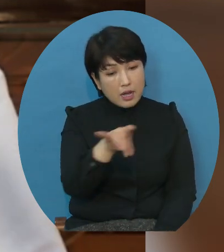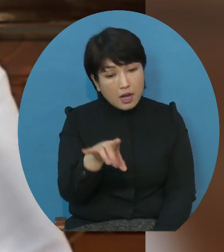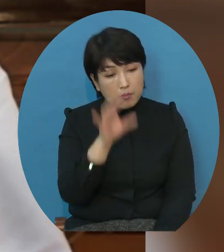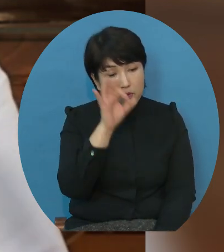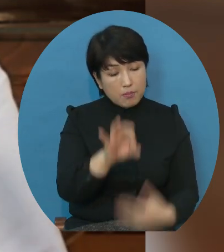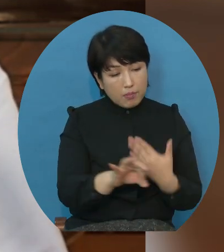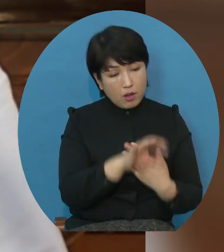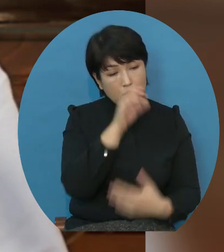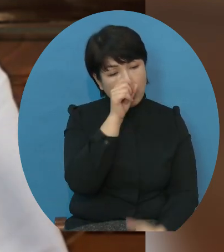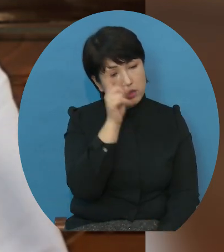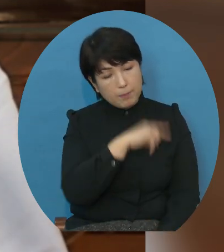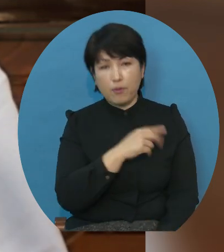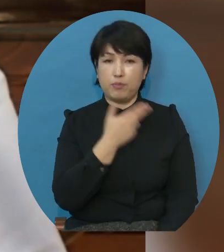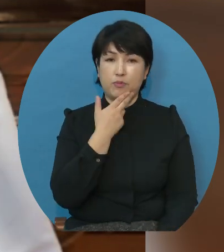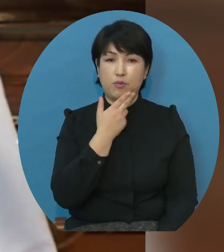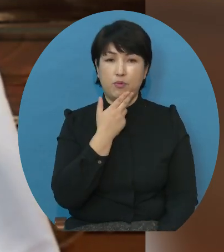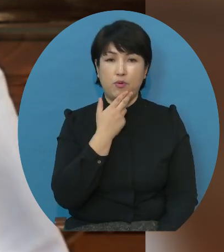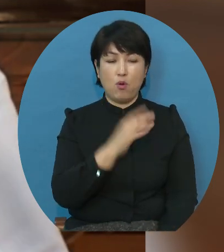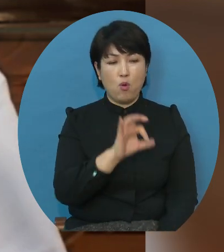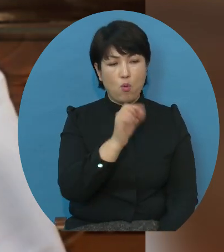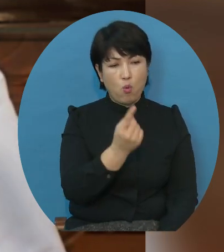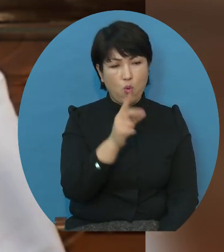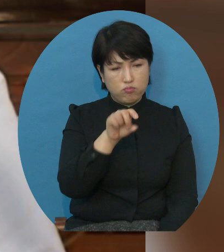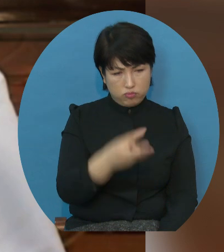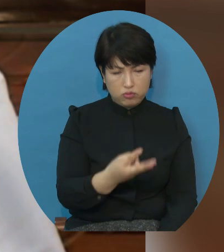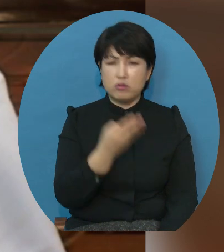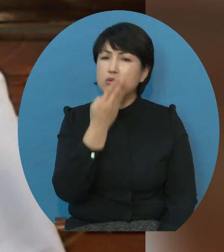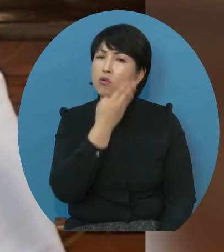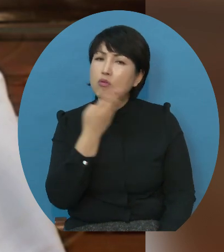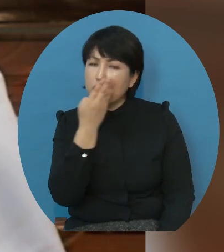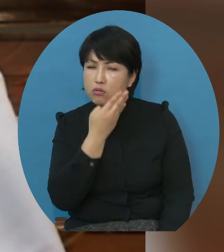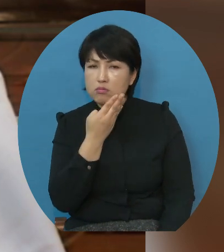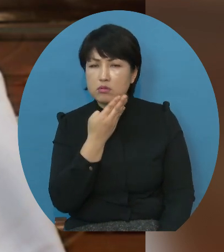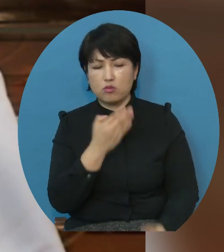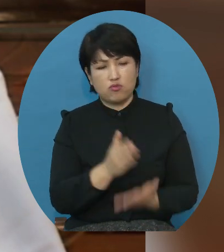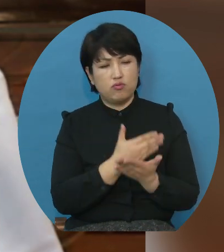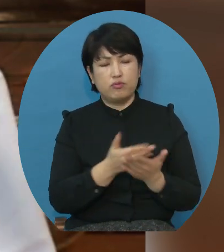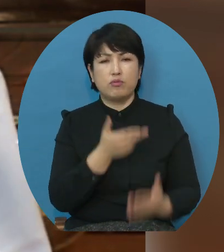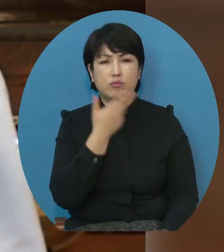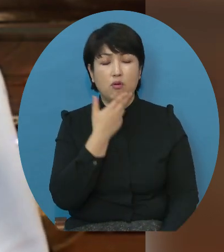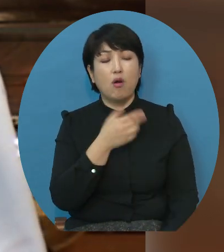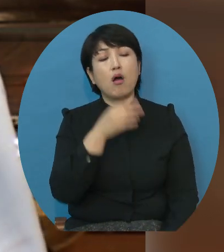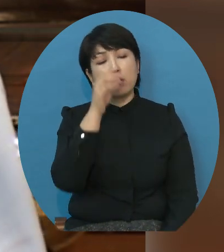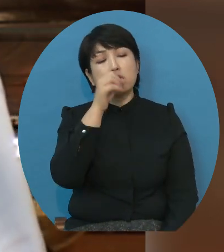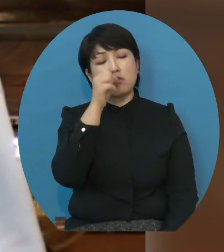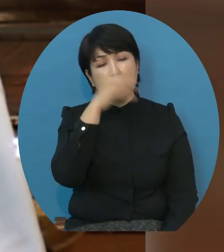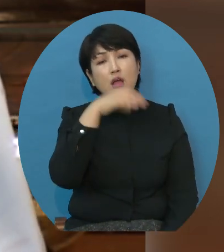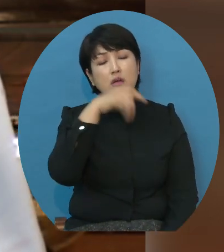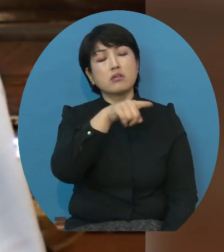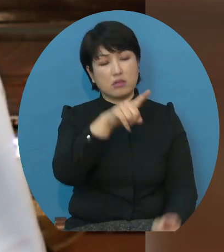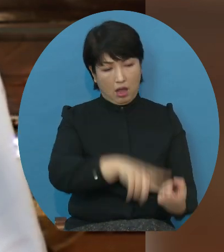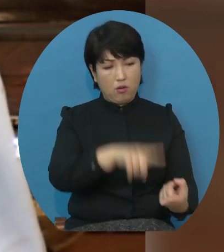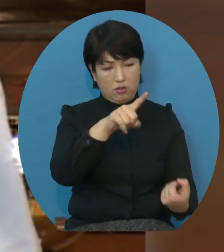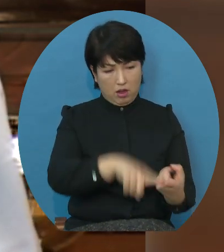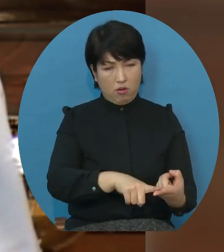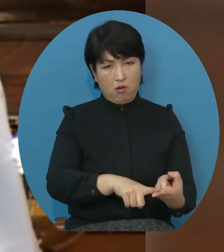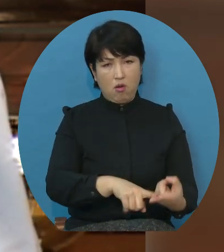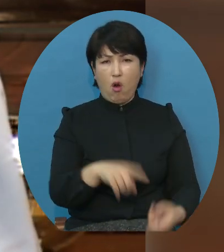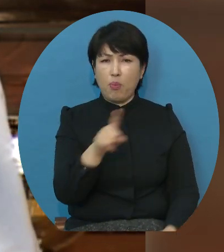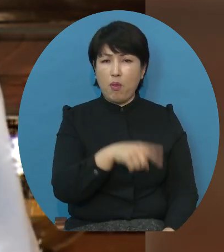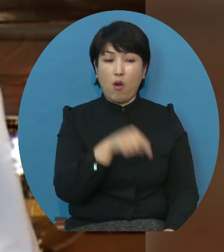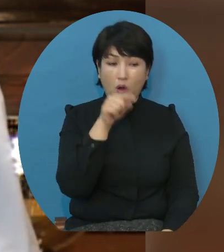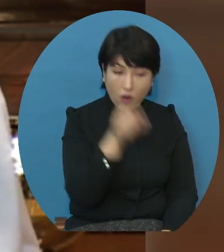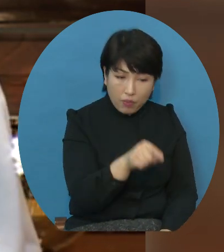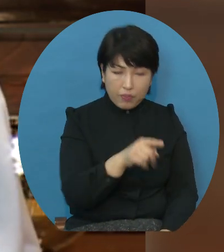전 것도 아니고 나쁜 것도 아니고 옴을 다이버 그럼 다니 그것은 다만 그것일 뿐이다 거기에는